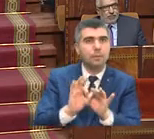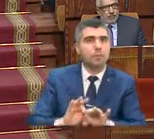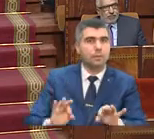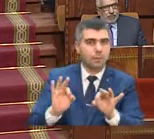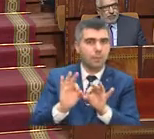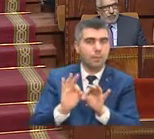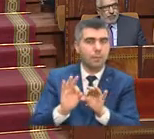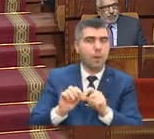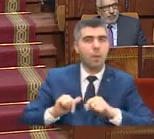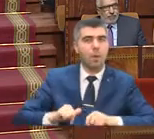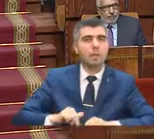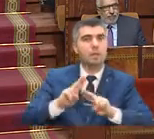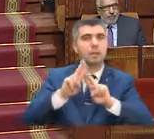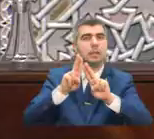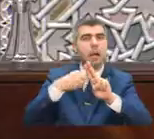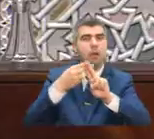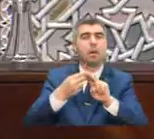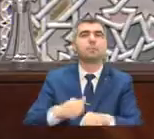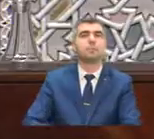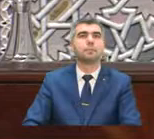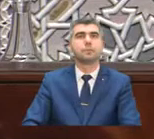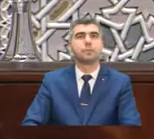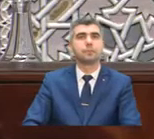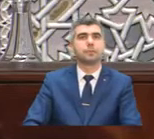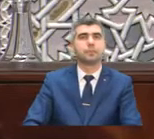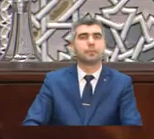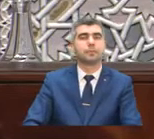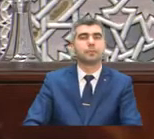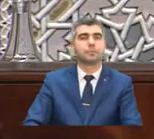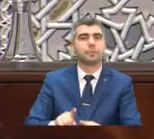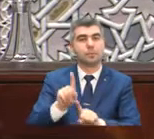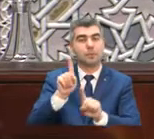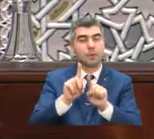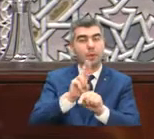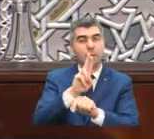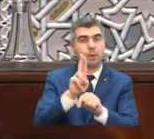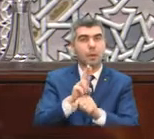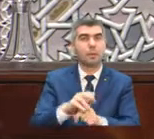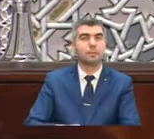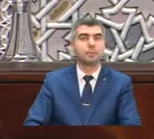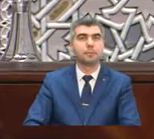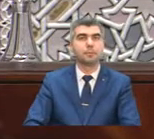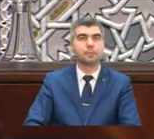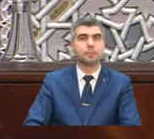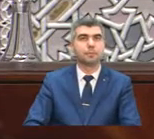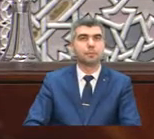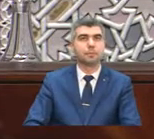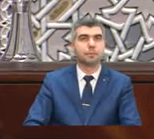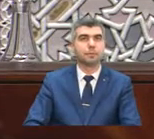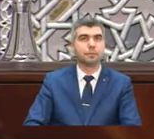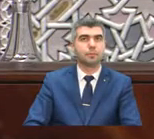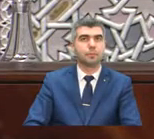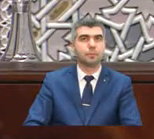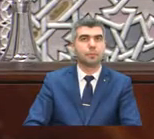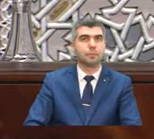للسيد الوزير للرد. هل هناك من تعقيب إضافي السادة النواب؟